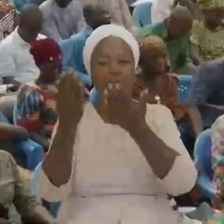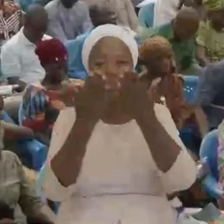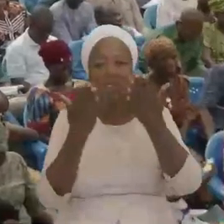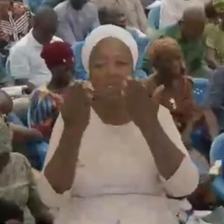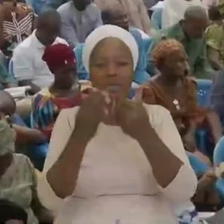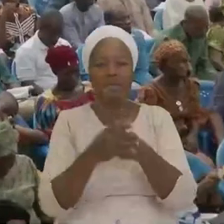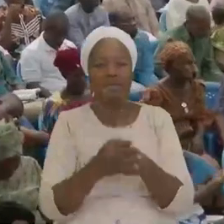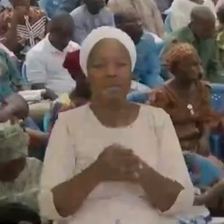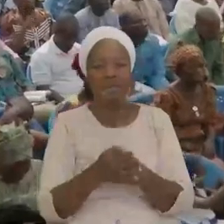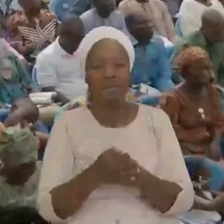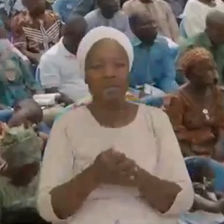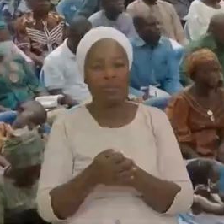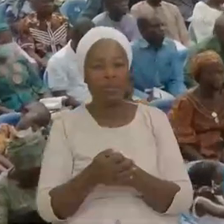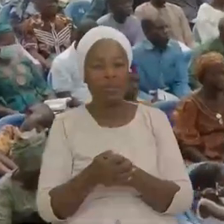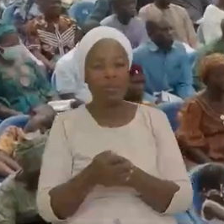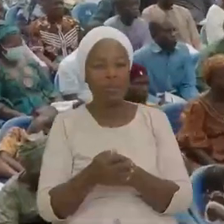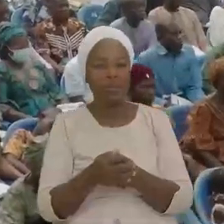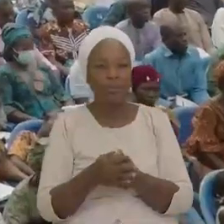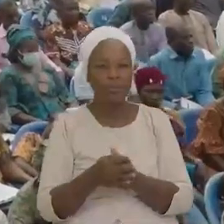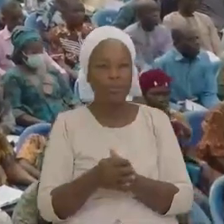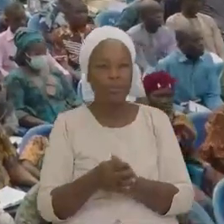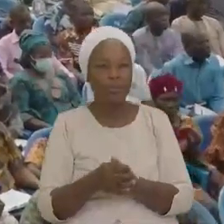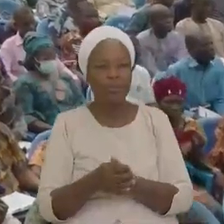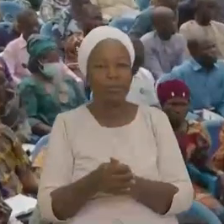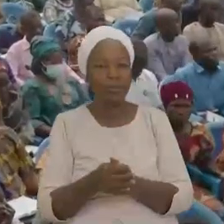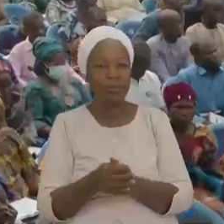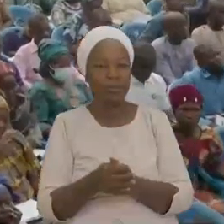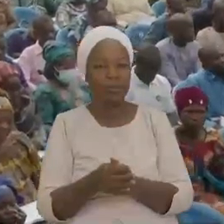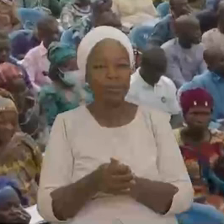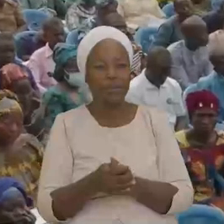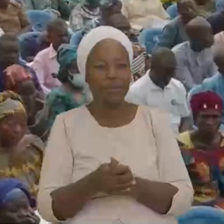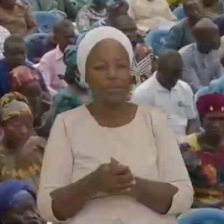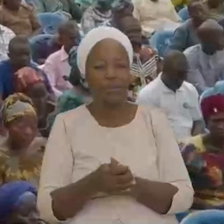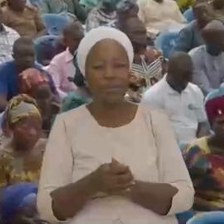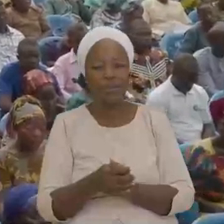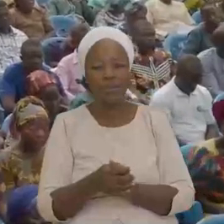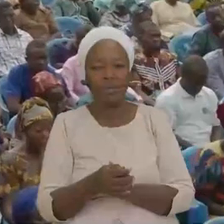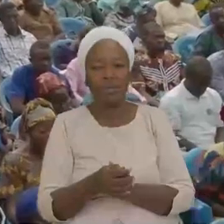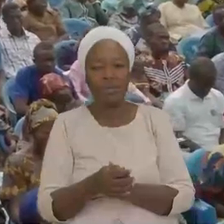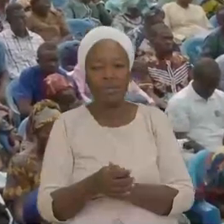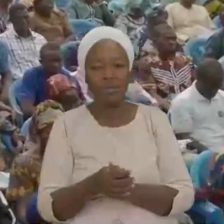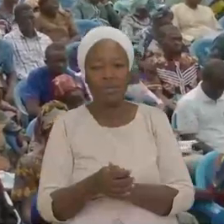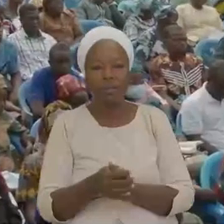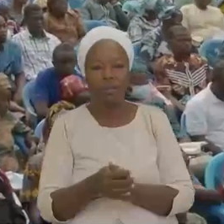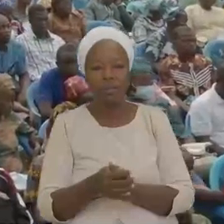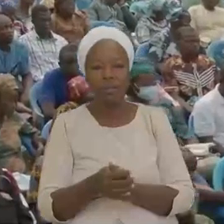ce n'était pas difficile à transporter. Et ils pouvaient donc facilement s'acheter ces animaux pour faire leur sacrifice.